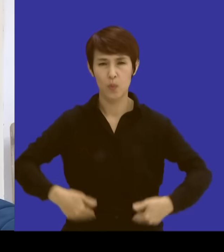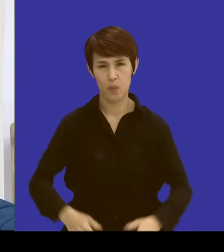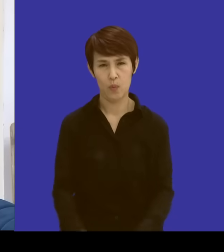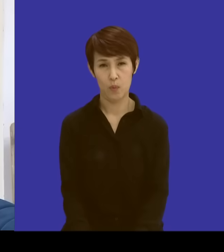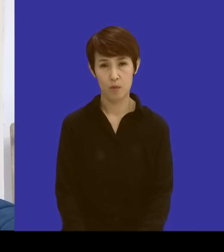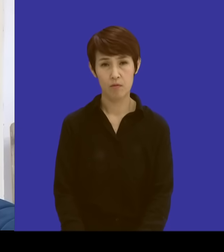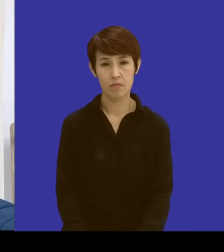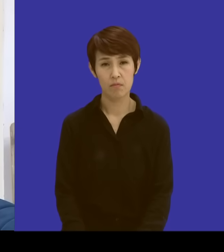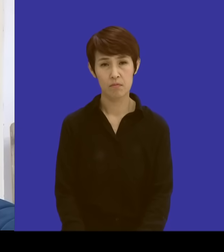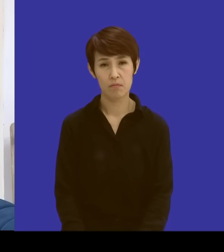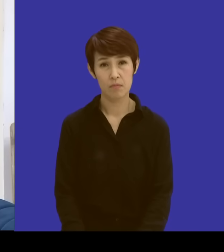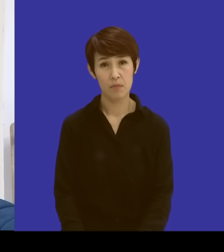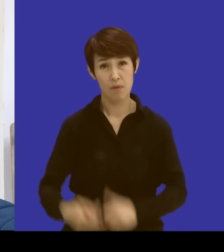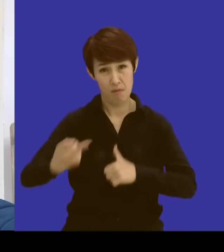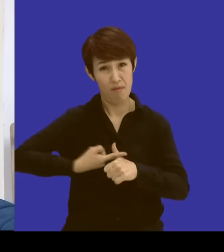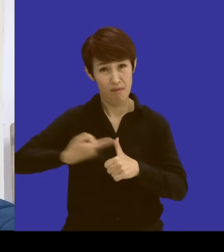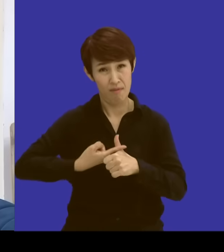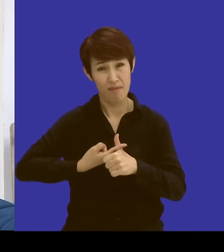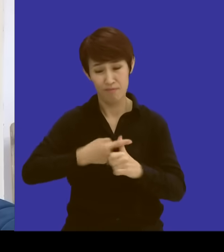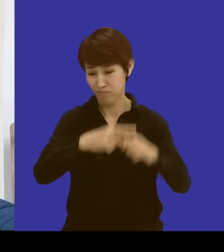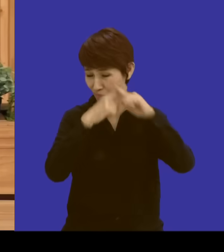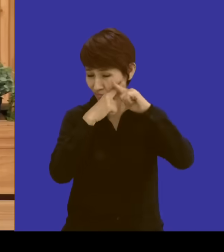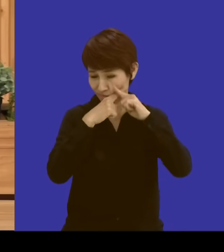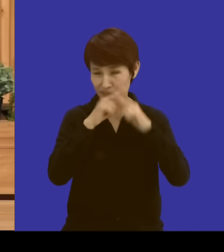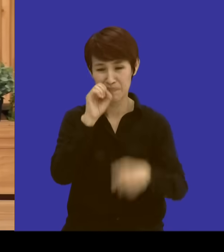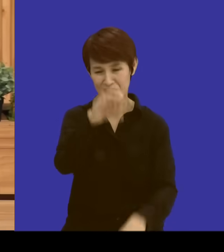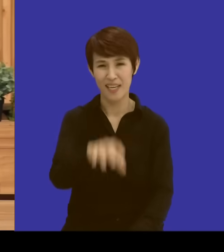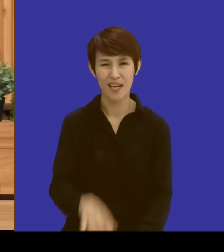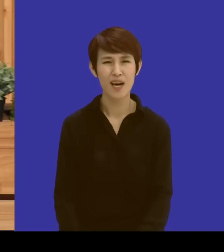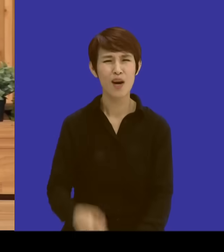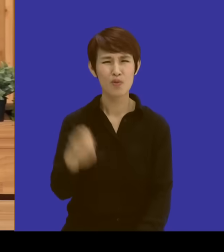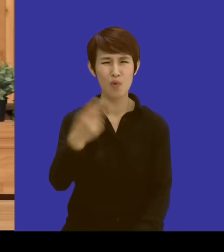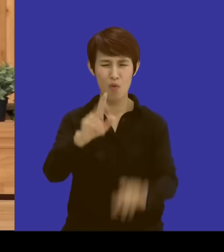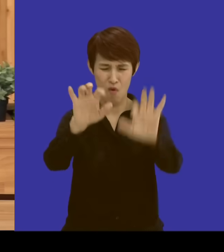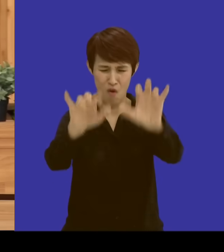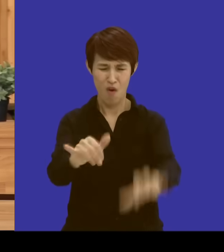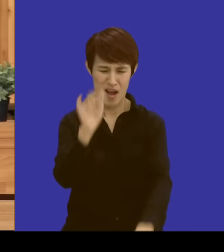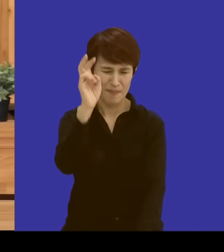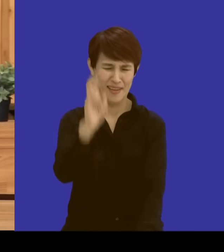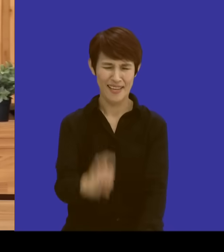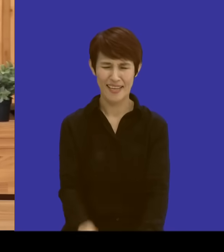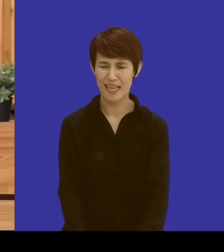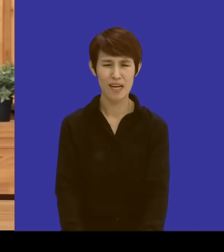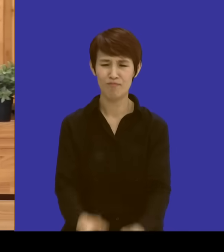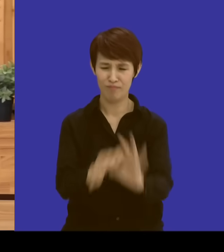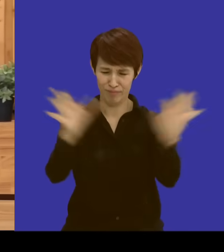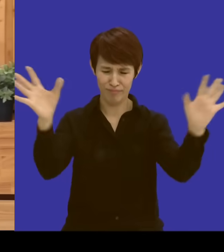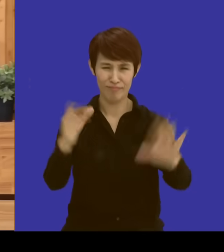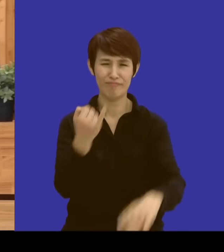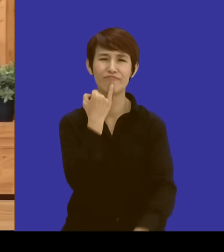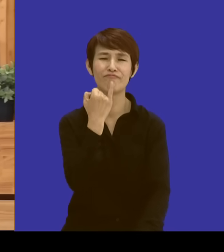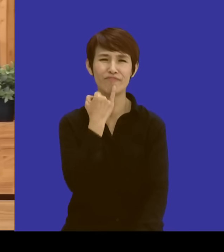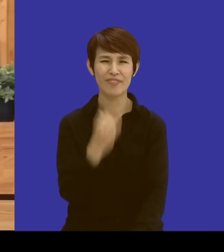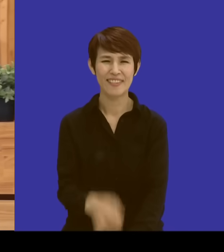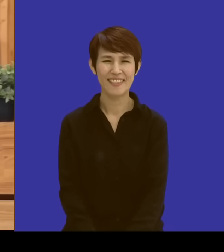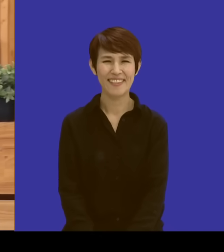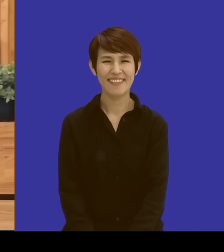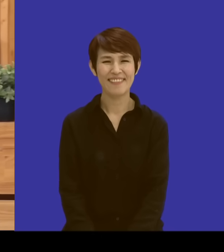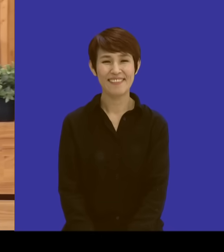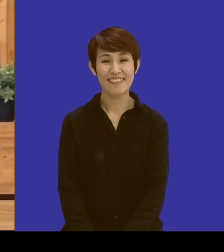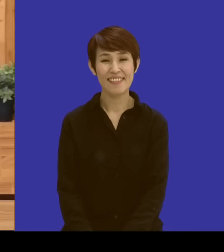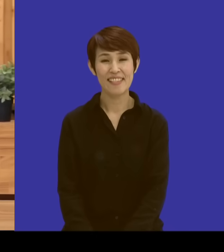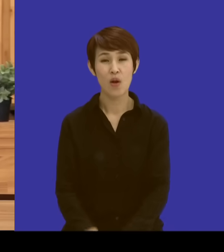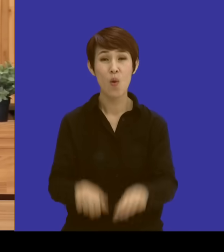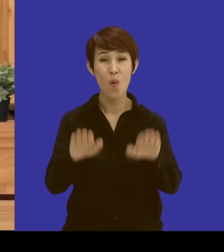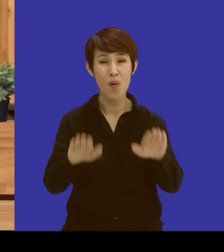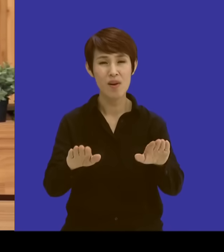하는 생각이 듭니다. 네. 욕먹을 각오로 말씀을 드리거든요. 네. 이걸 보고 또 악플이 댓글, 달리겠지만 괜찮아요. 네, 괜찮습니다. 네. 그래서 저는